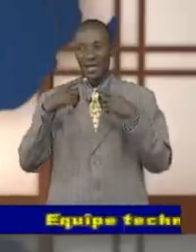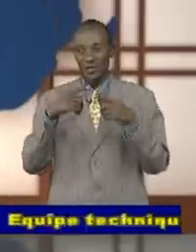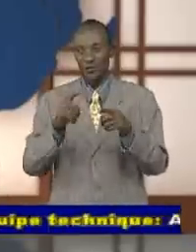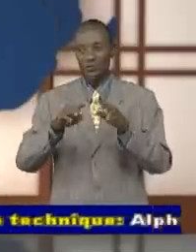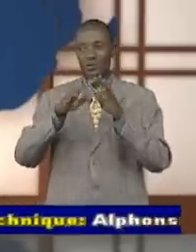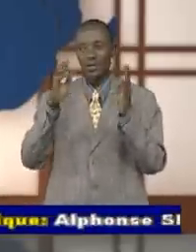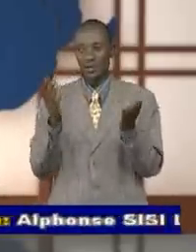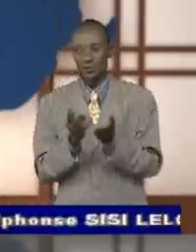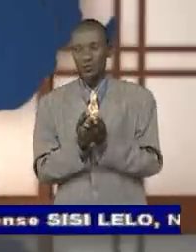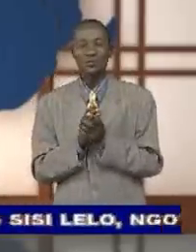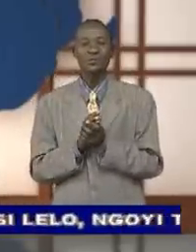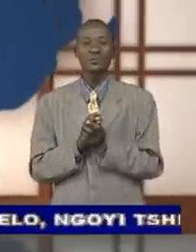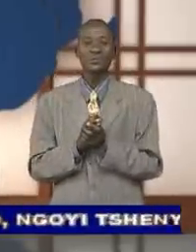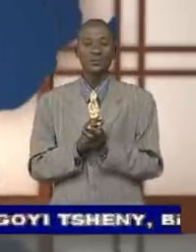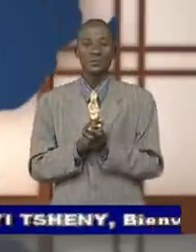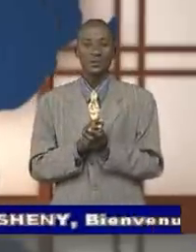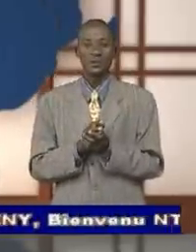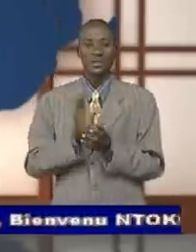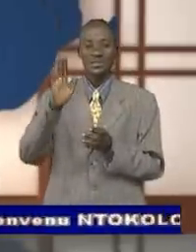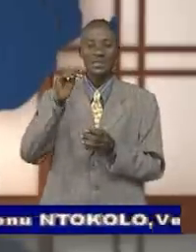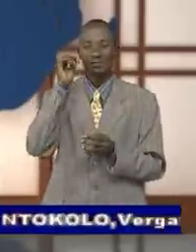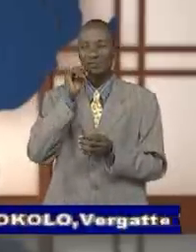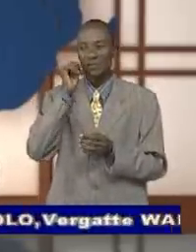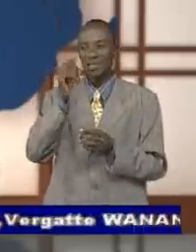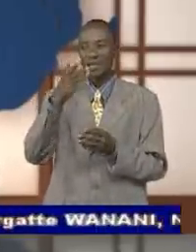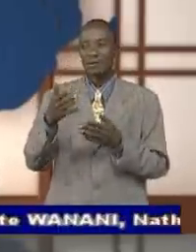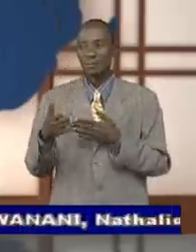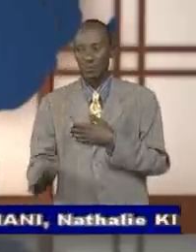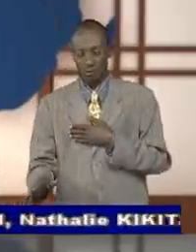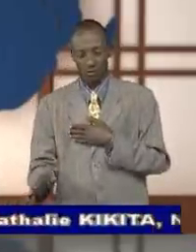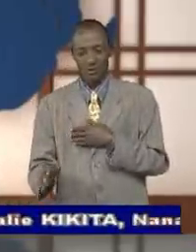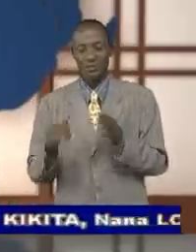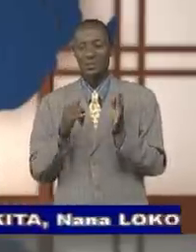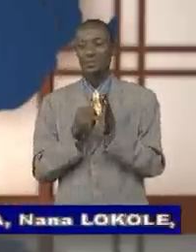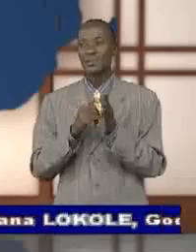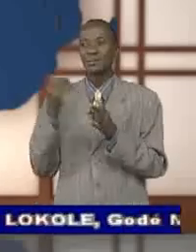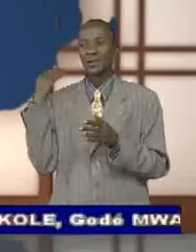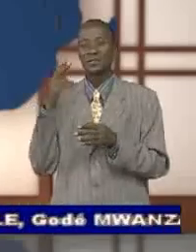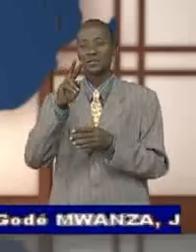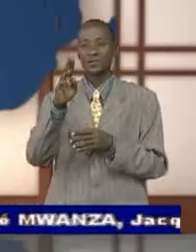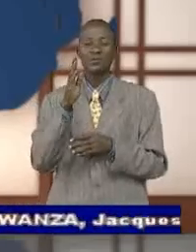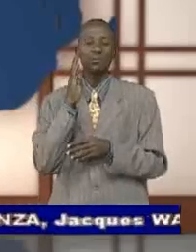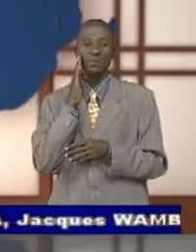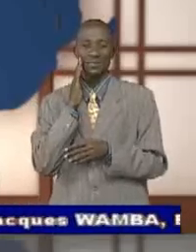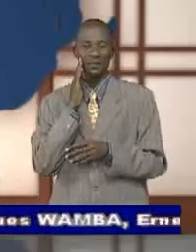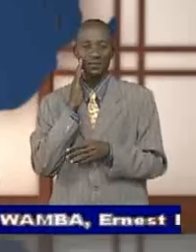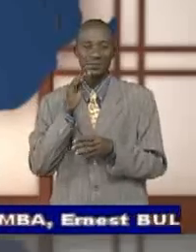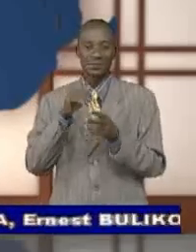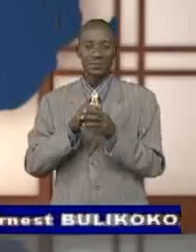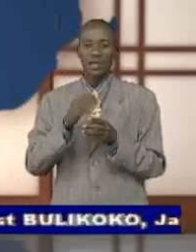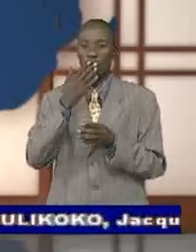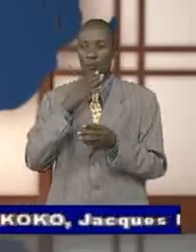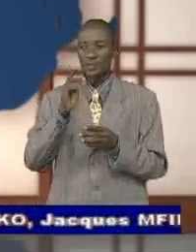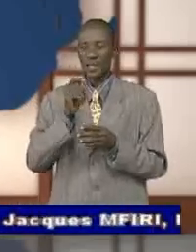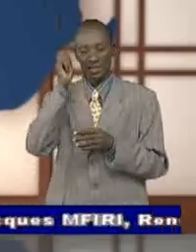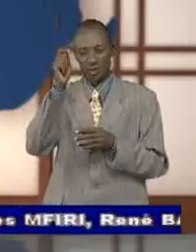connaissances le décès de sa fille Mukako Lingai Filo, survenue le samedi 2 mars 2013 à l'hôpital militaire de référence du camp